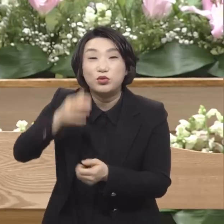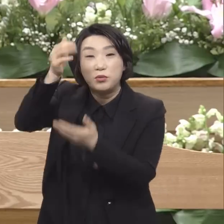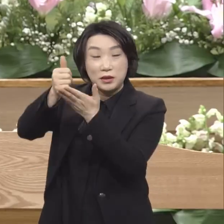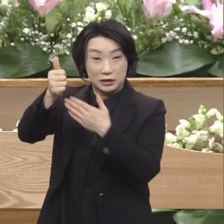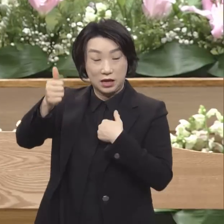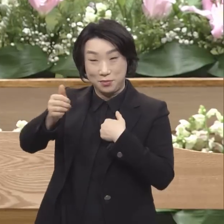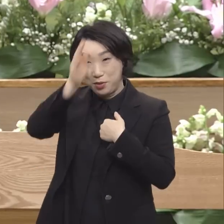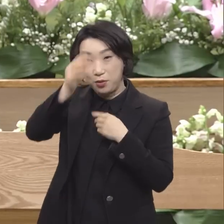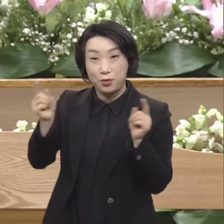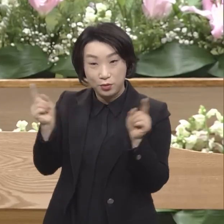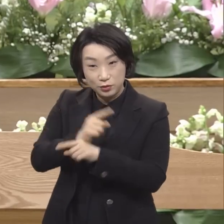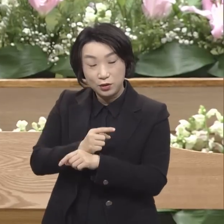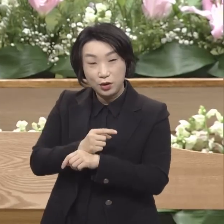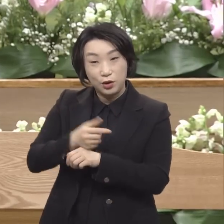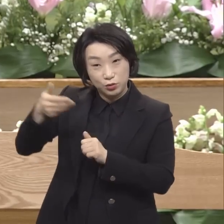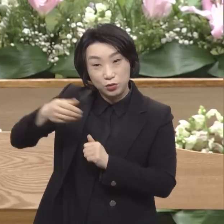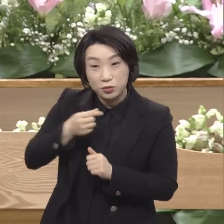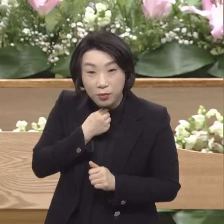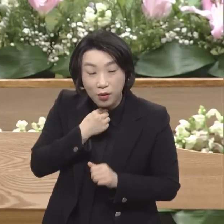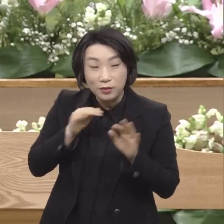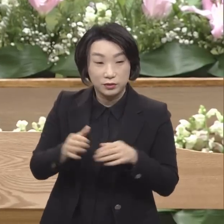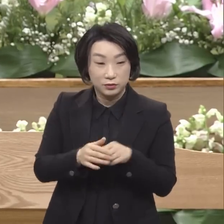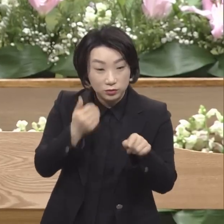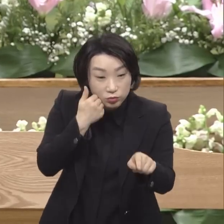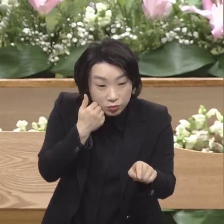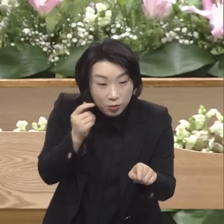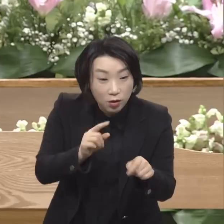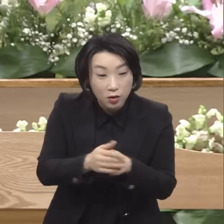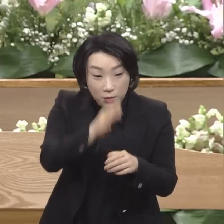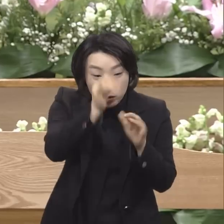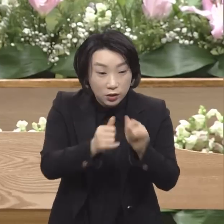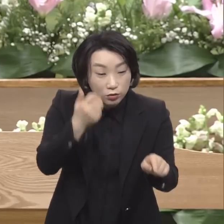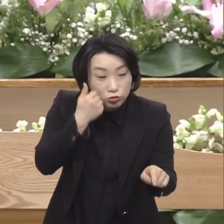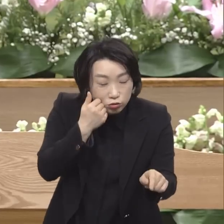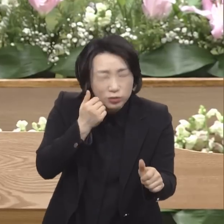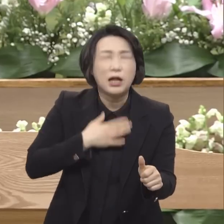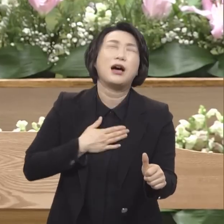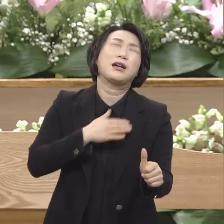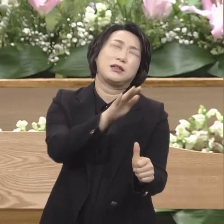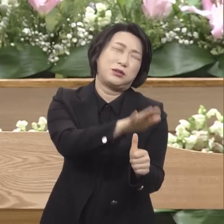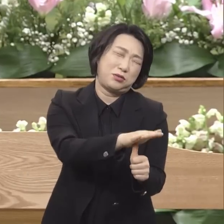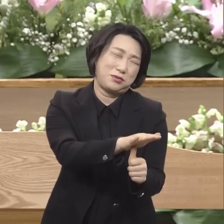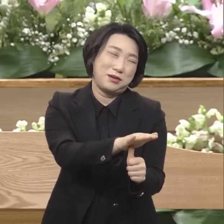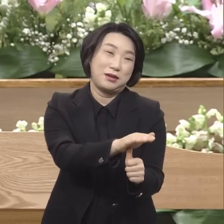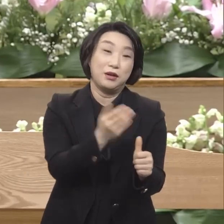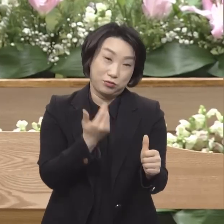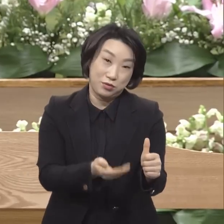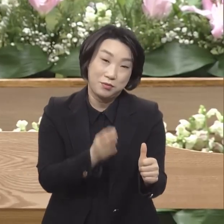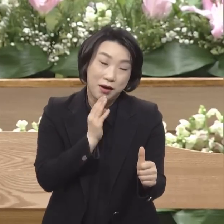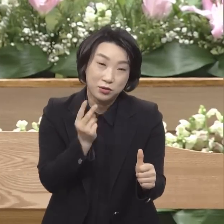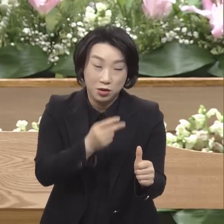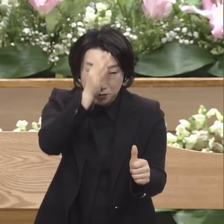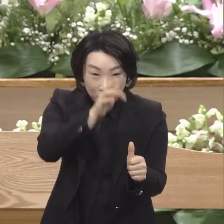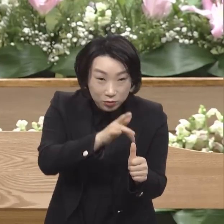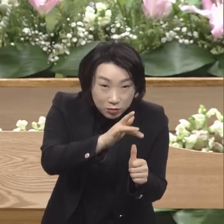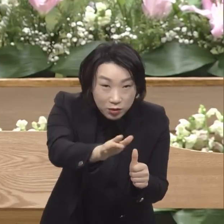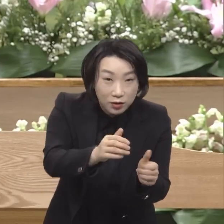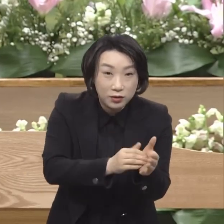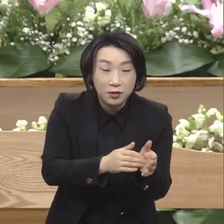병 고치고 싶으면 병든 자를 위해서 기도하게 하던, 병을 쫓아나게